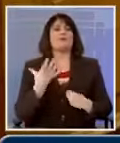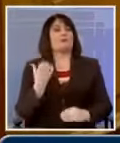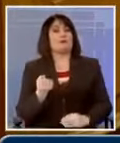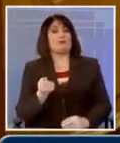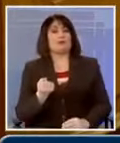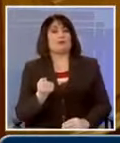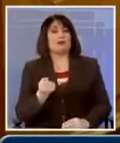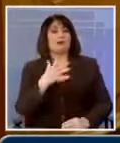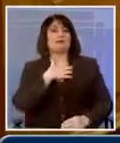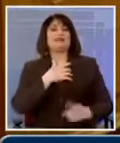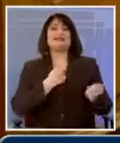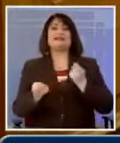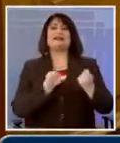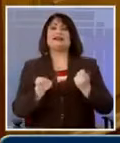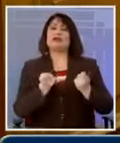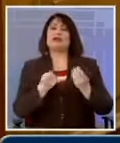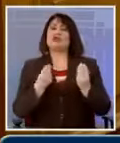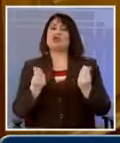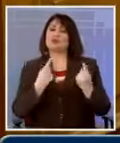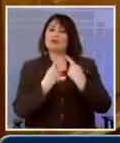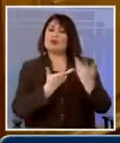έχουμε στρατηγική διαπραγματευτική,